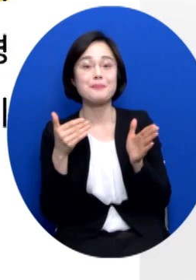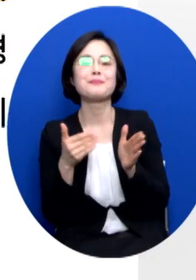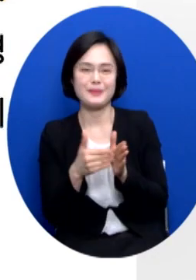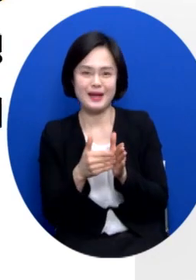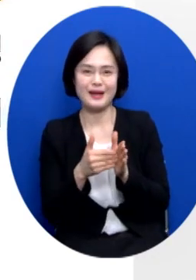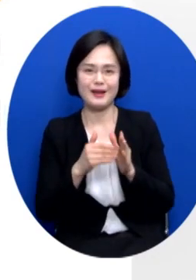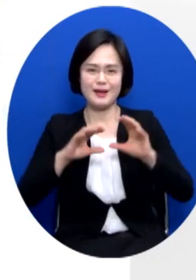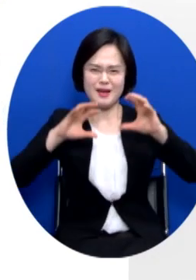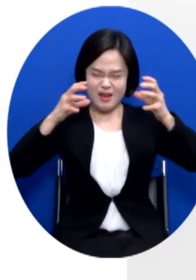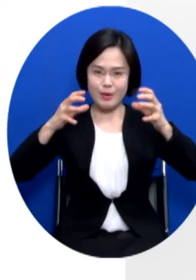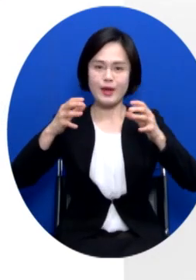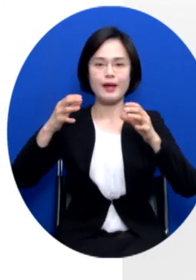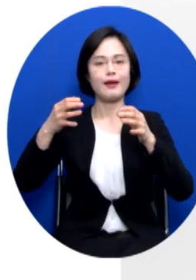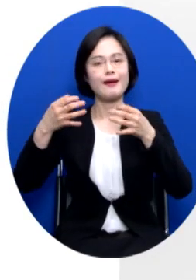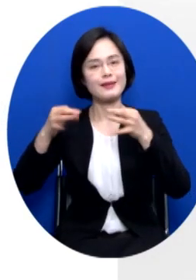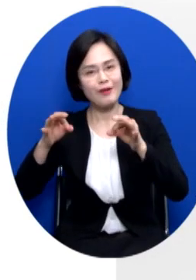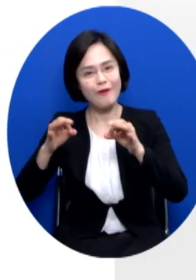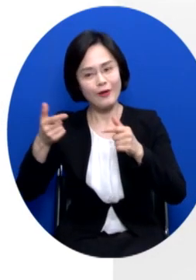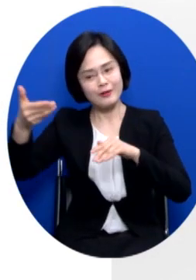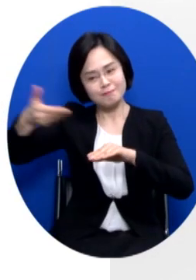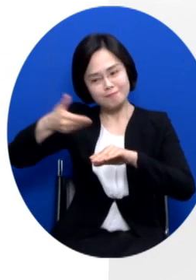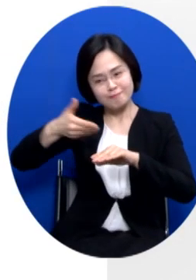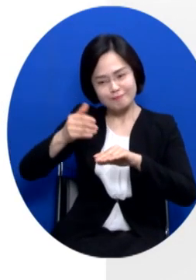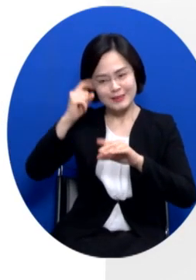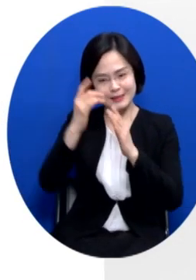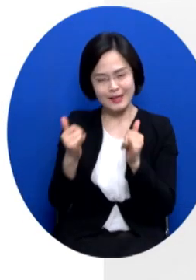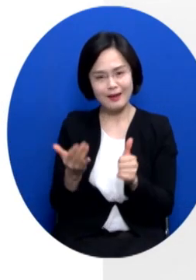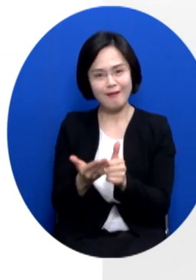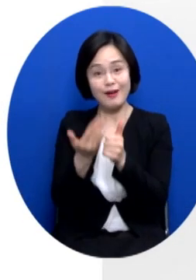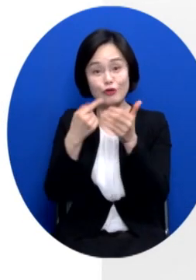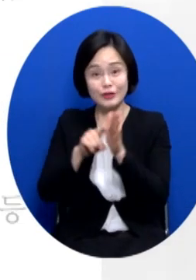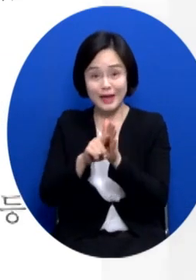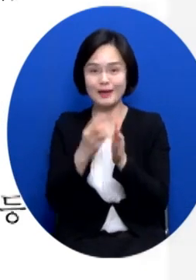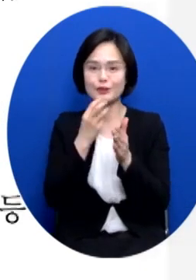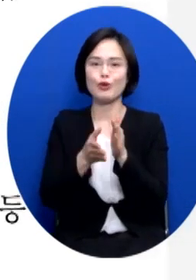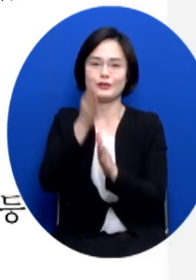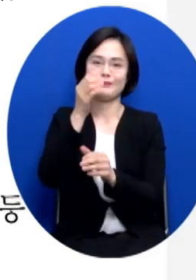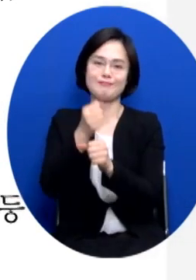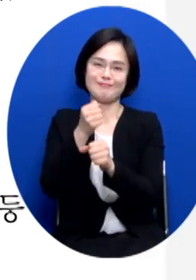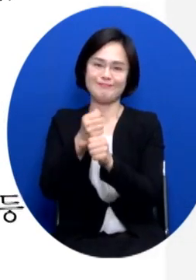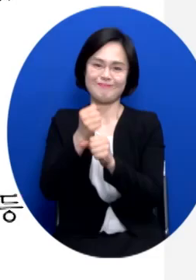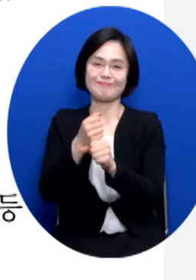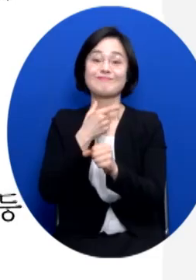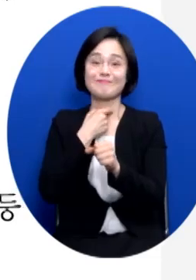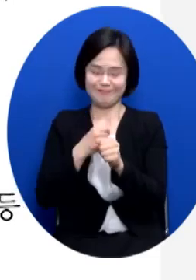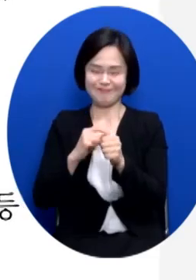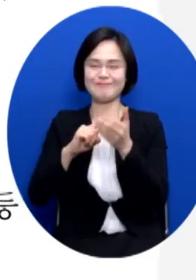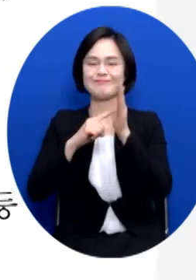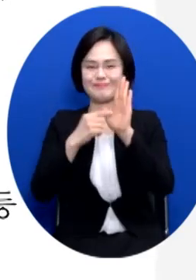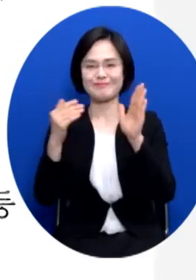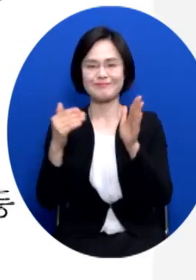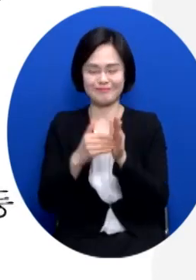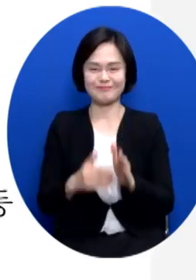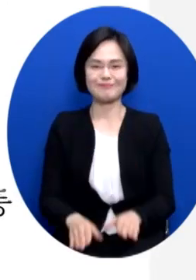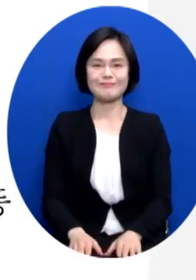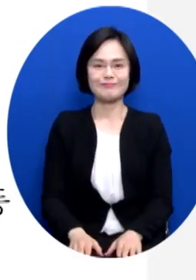해외 기업과 자본, 인재 등이 모여들 수 있는 글로벌 금융 허브 도시로서의 그 위상을 강화해 나가겠다고 밝혔습니다.